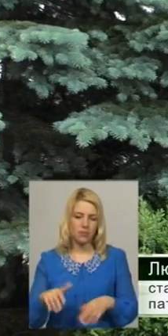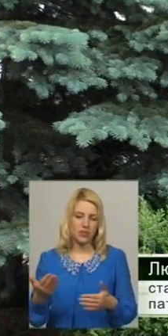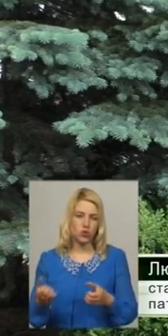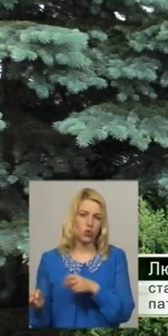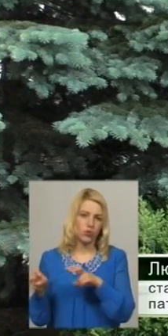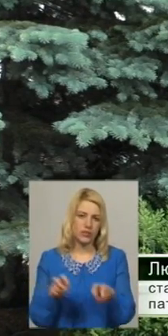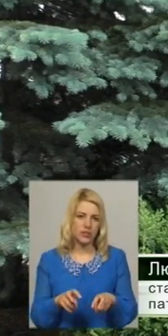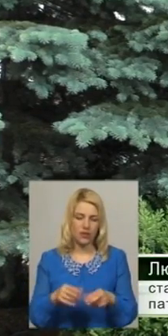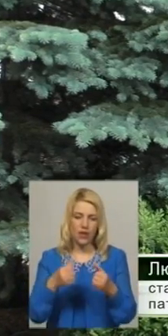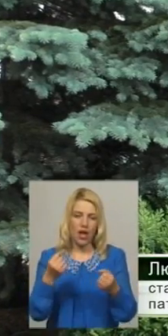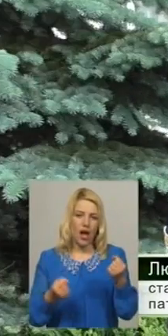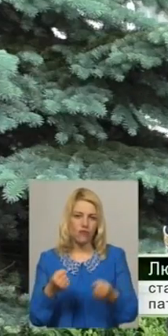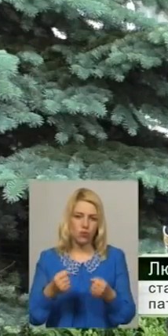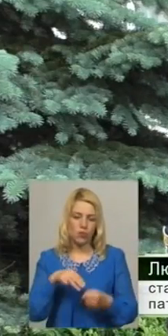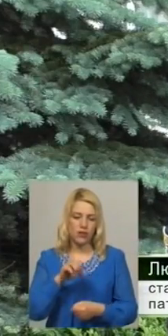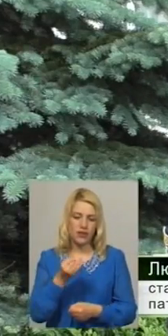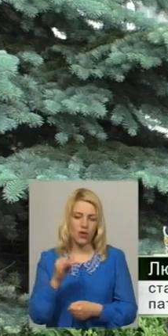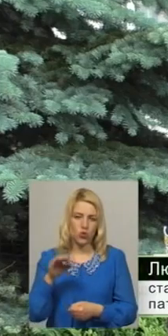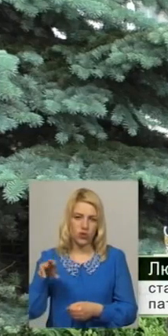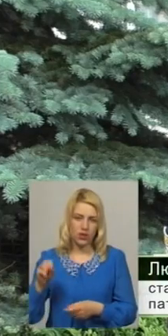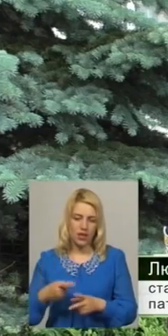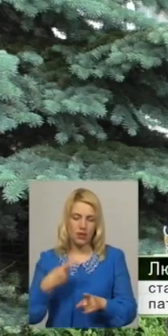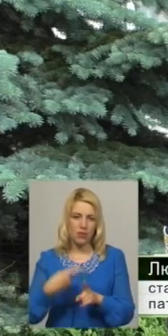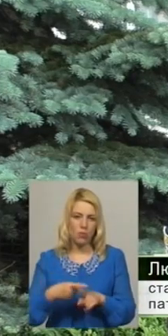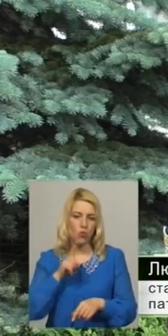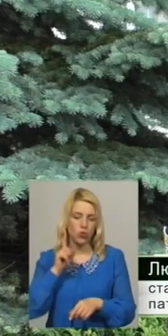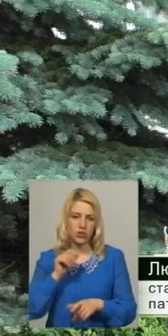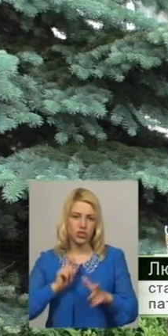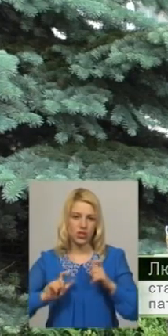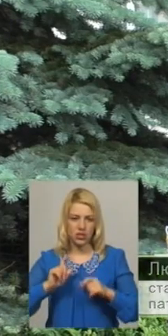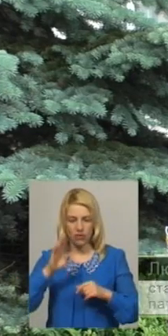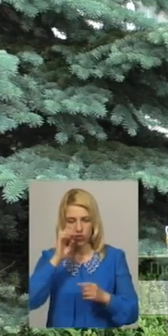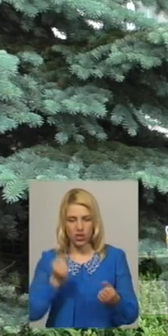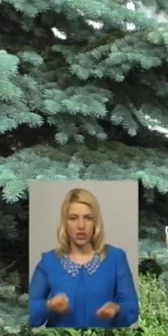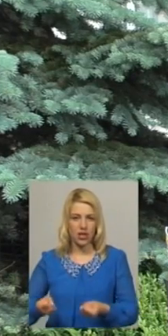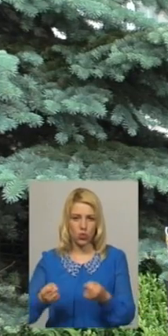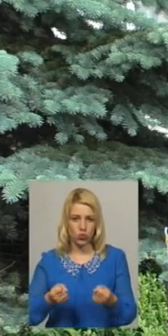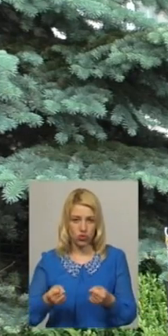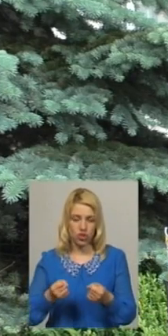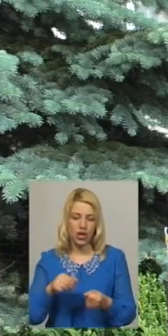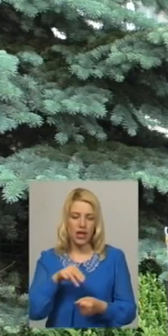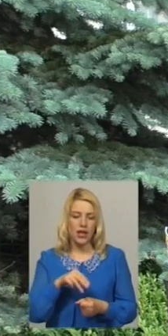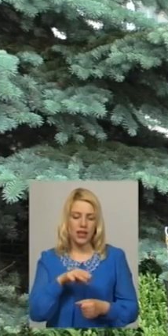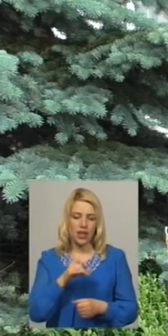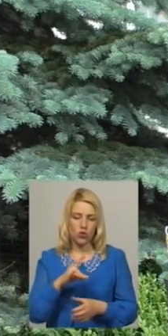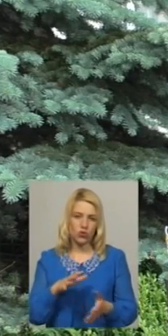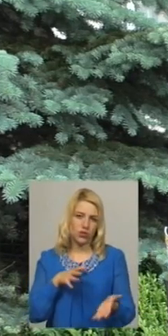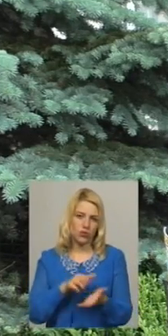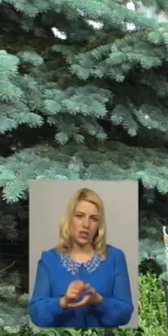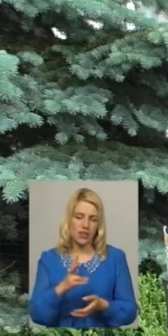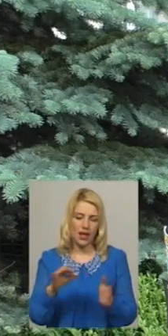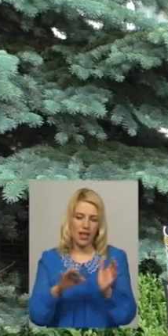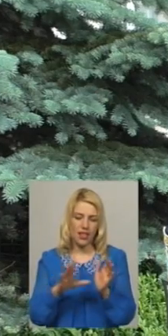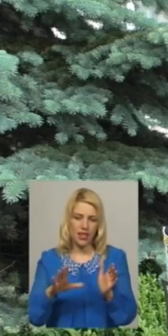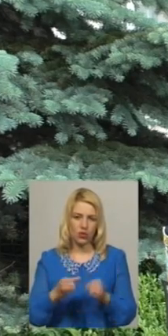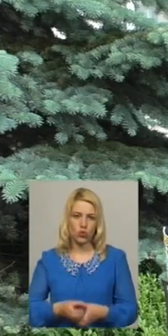автомобіль «Тойота» та зник з місця події. На перехресті вулиць Молодіжна та Інститутська водій, керуючи транспортним засобом «Тойота», допустив наїзд на електроупору,